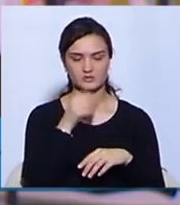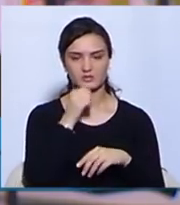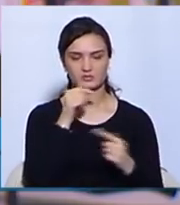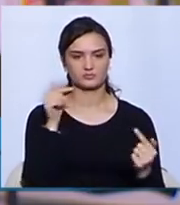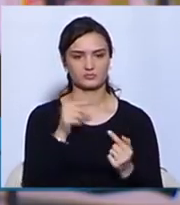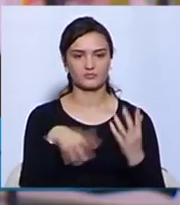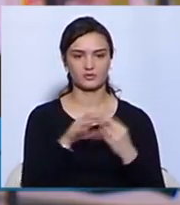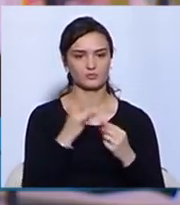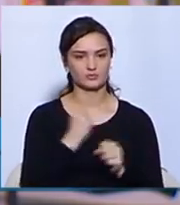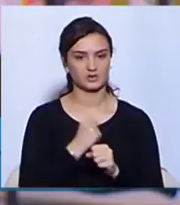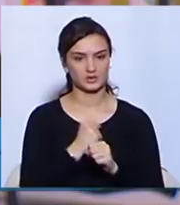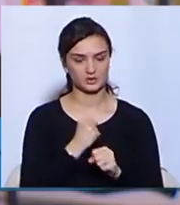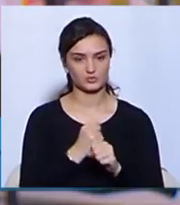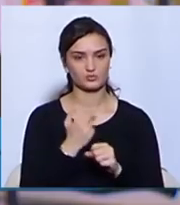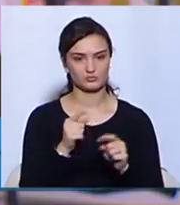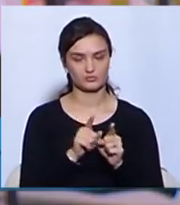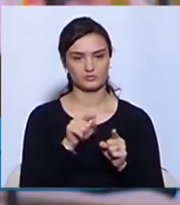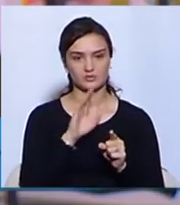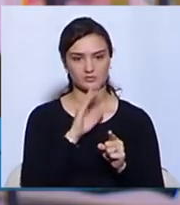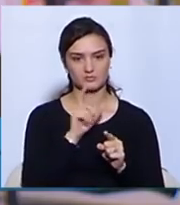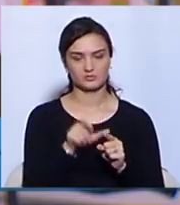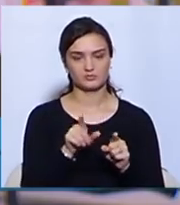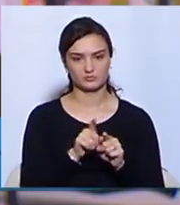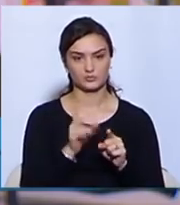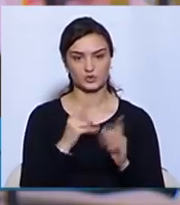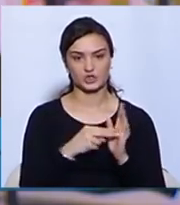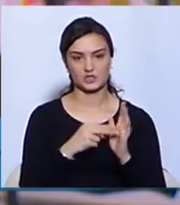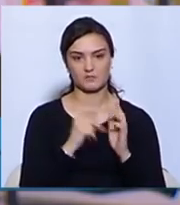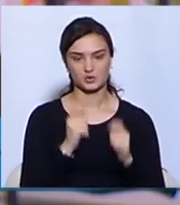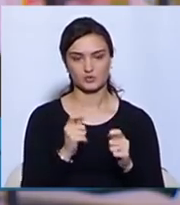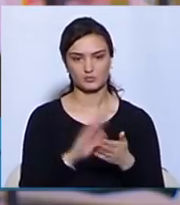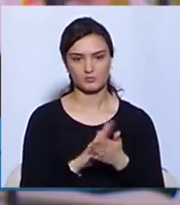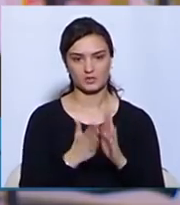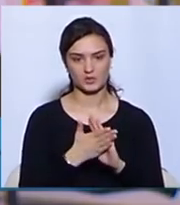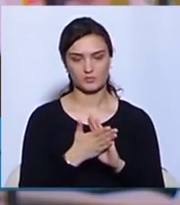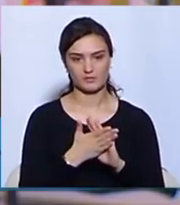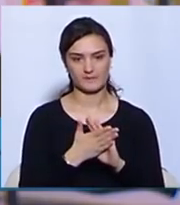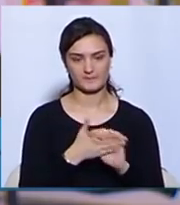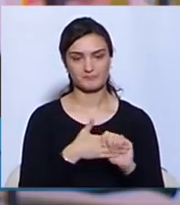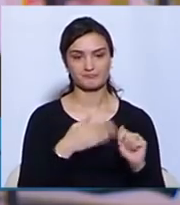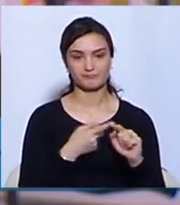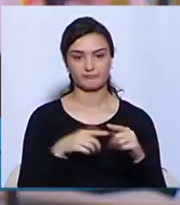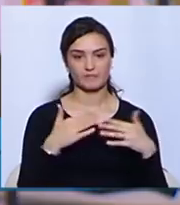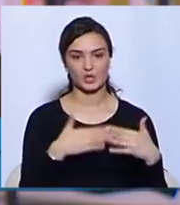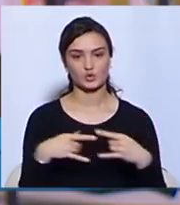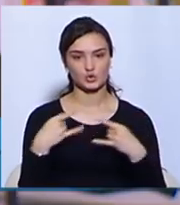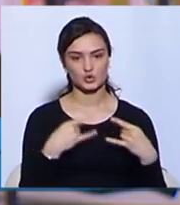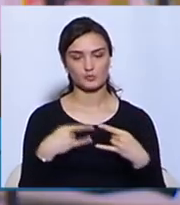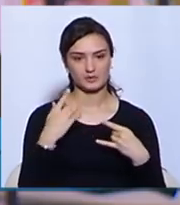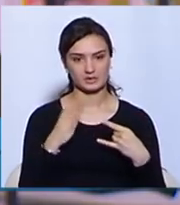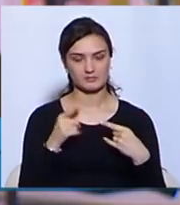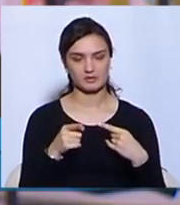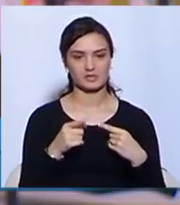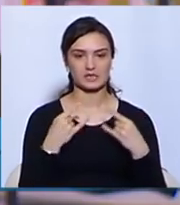და ეს ყველამ უნდა გაიკეთოს. და მათ შორის ამ ქალბატონმა უნდა შეაფასოს მდგომარეობა. ეს ეხოსკოპია იქნება,